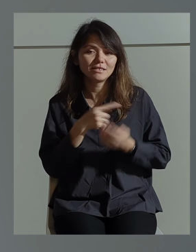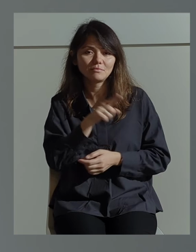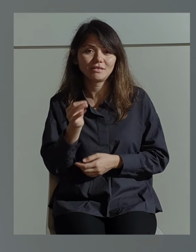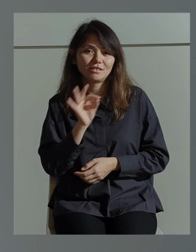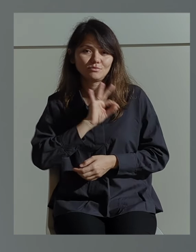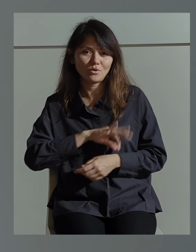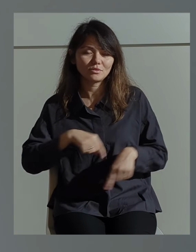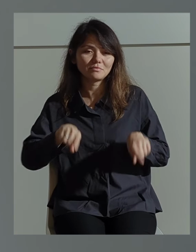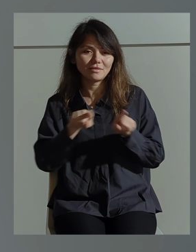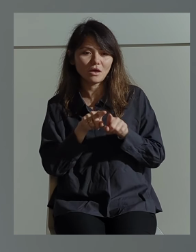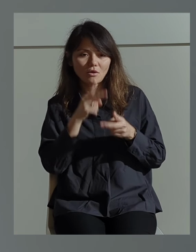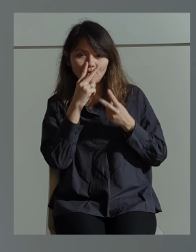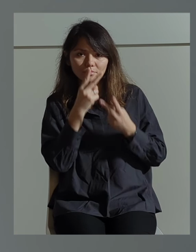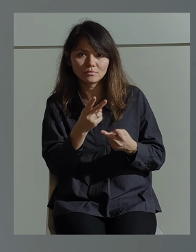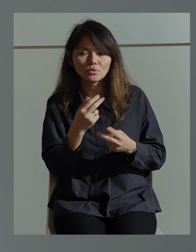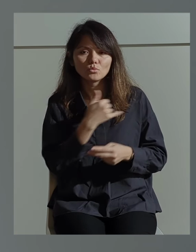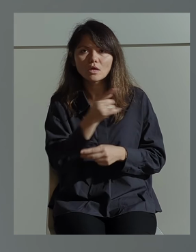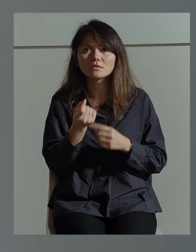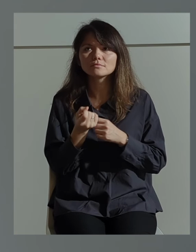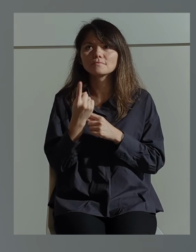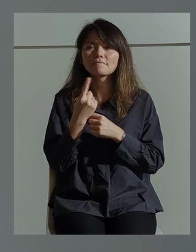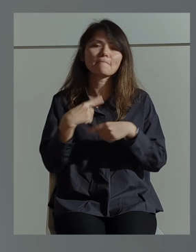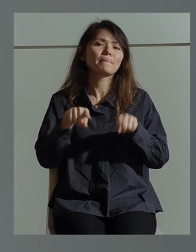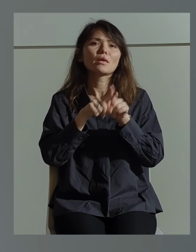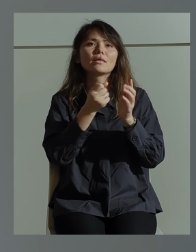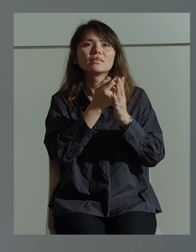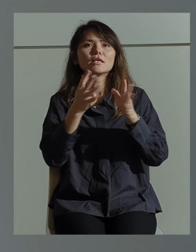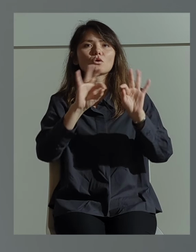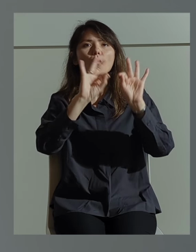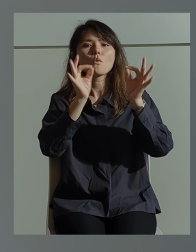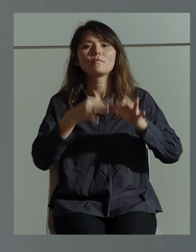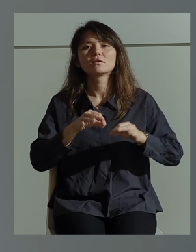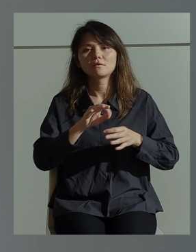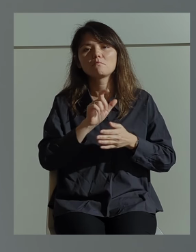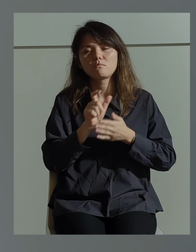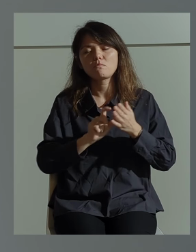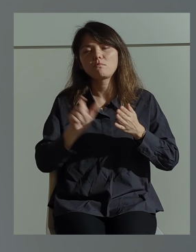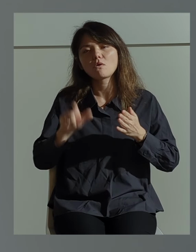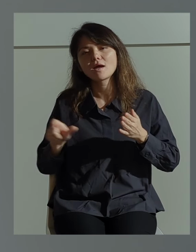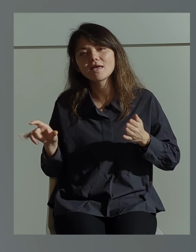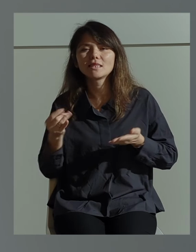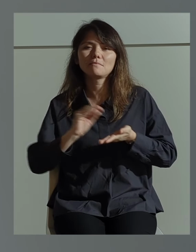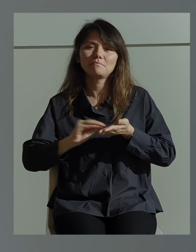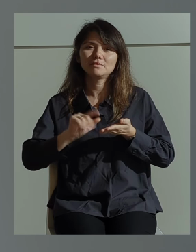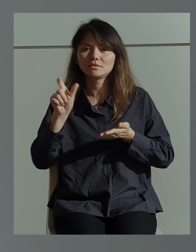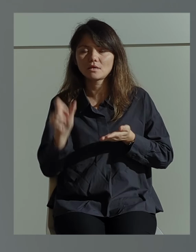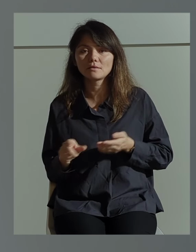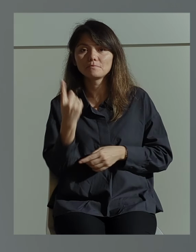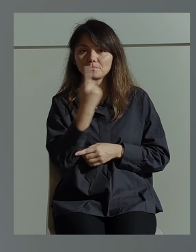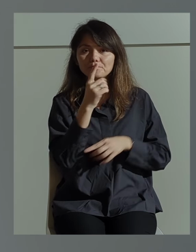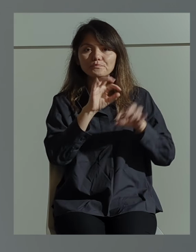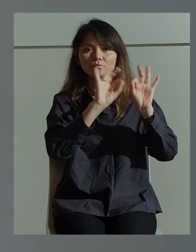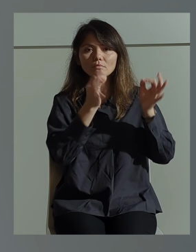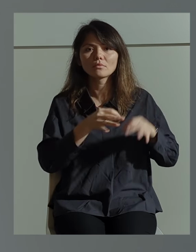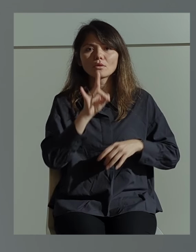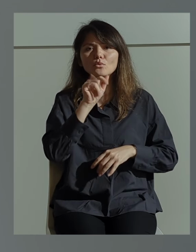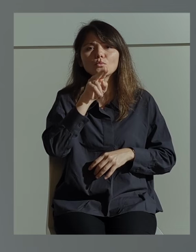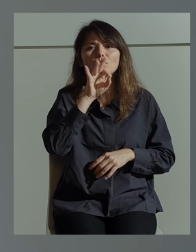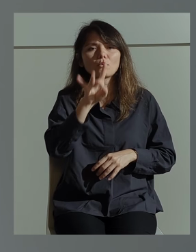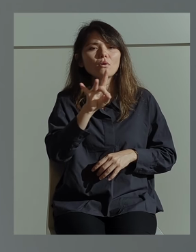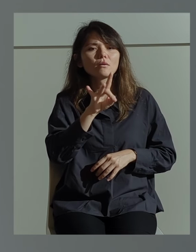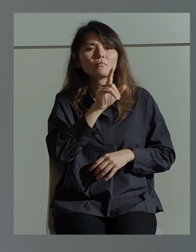данной оптикой перед нами возникнет несколько образов поэтов или писателей один образ - это образ рупора поколения